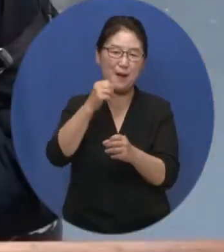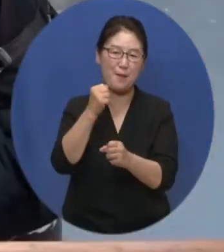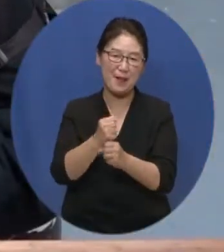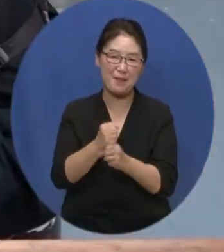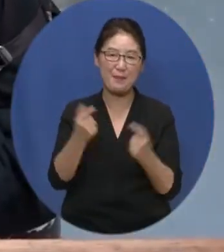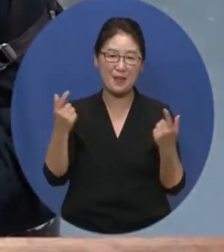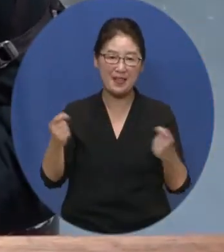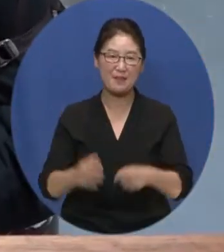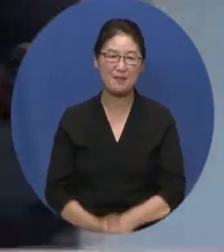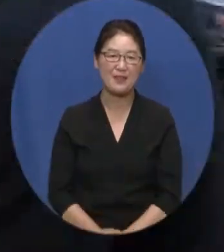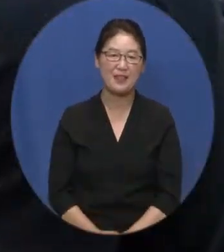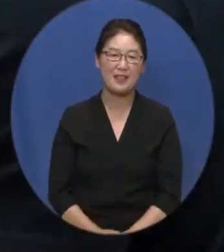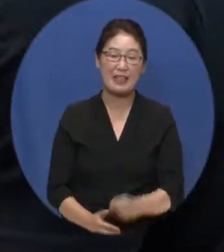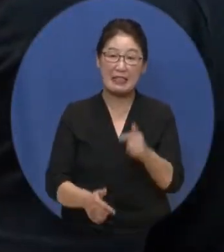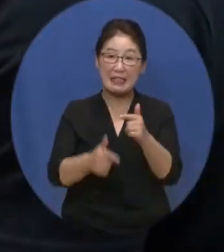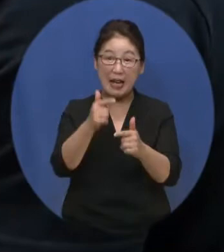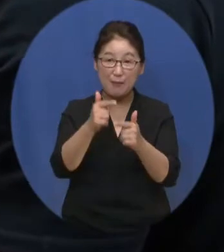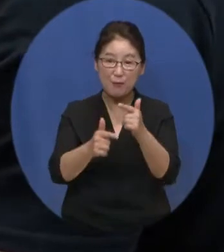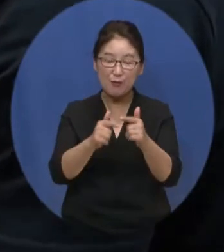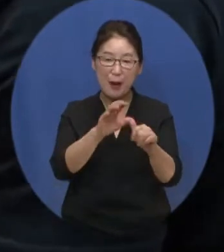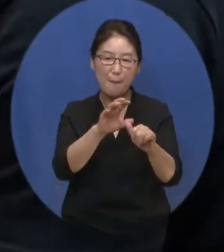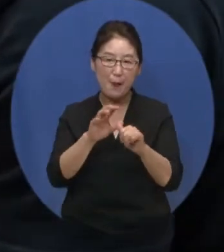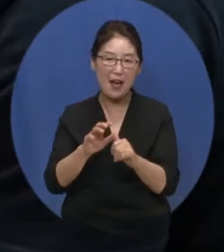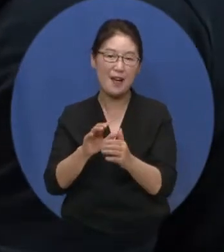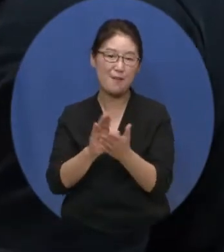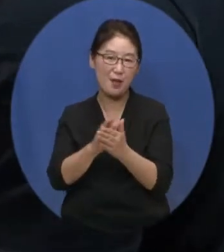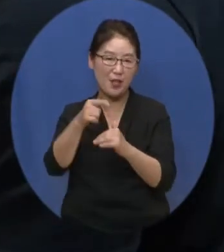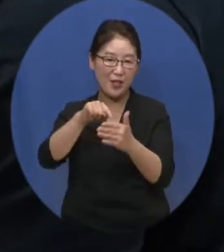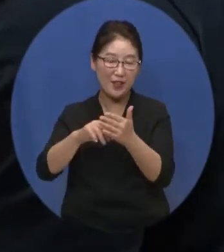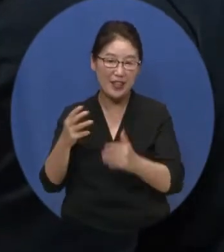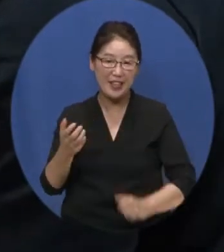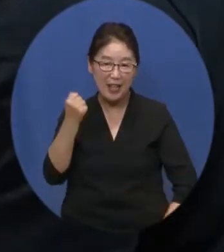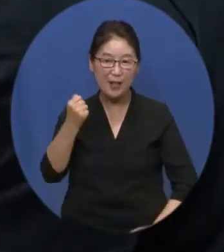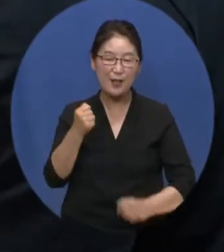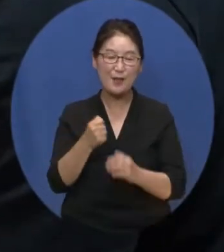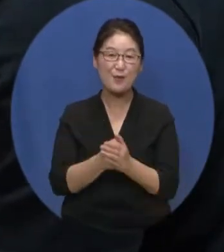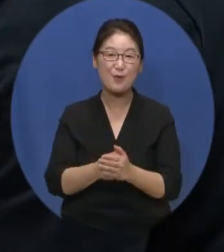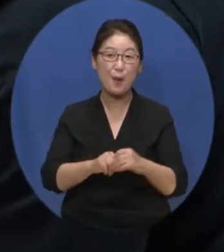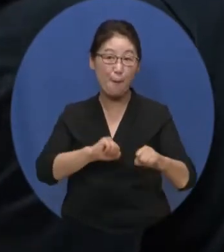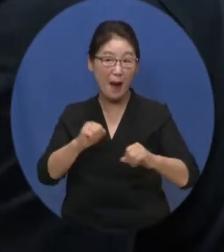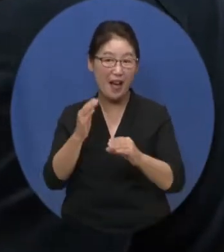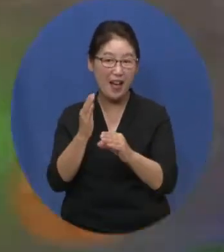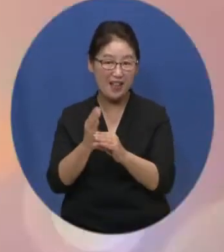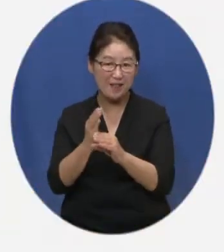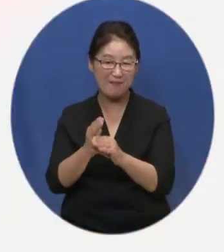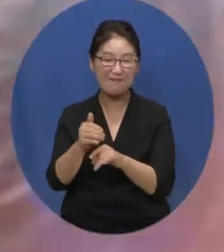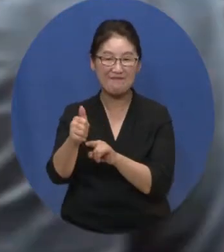나무에 대한 열정 하나로 묵묵히 한길을 걷고 있는 희망인 오늘의 주인공